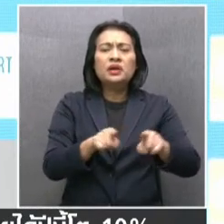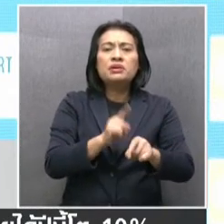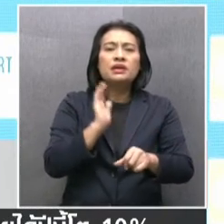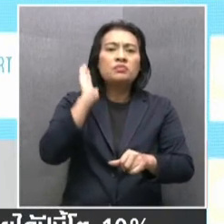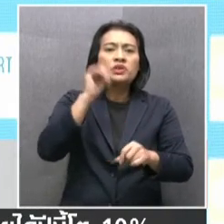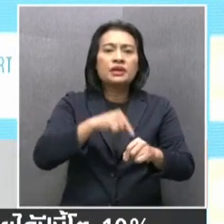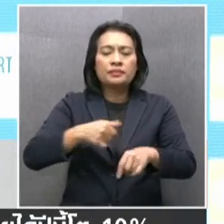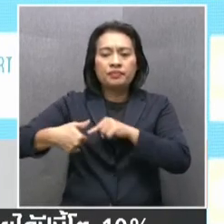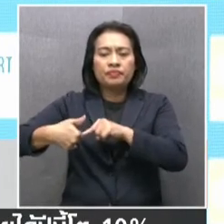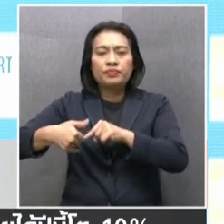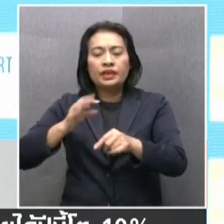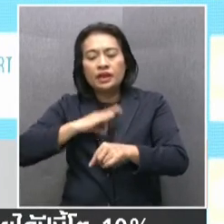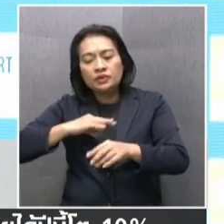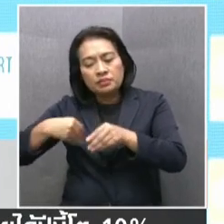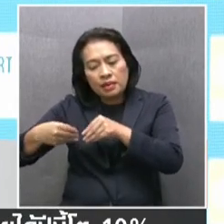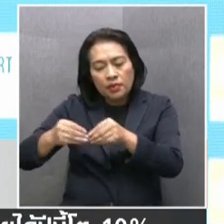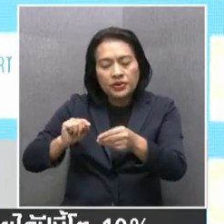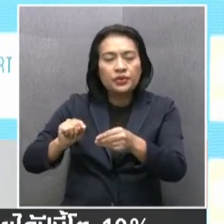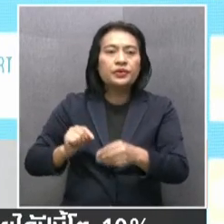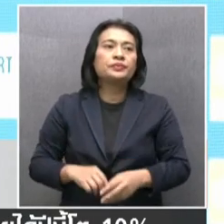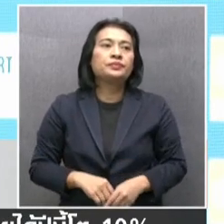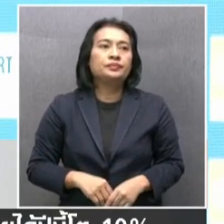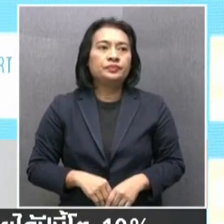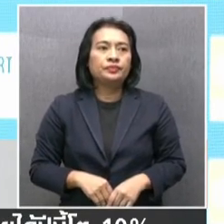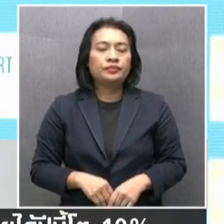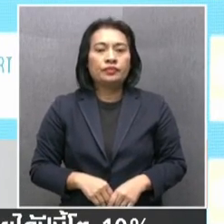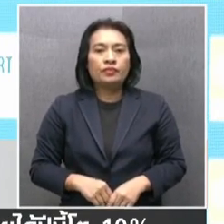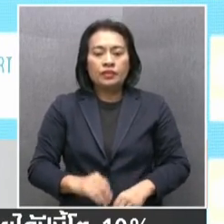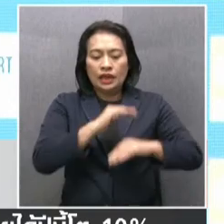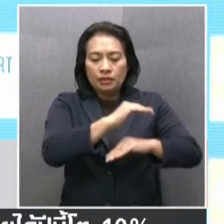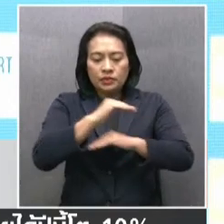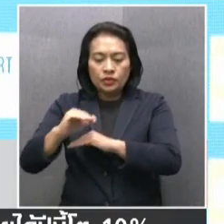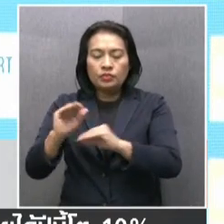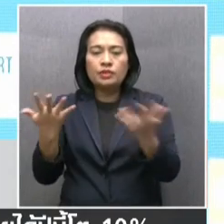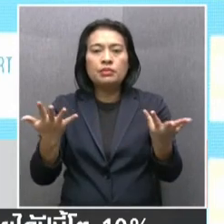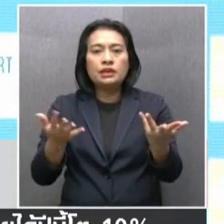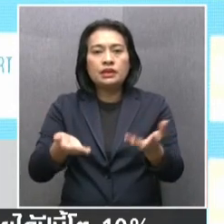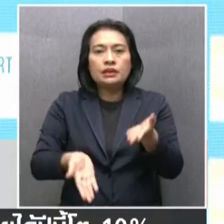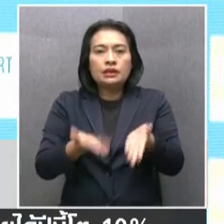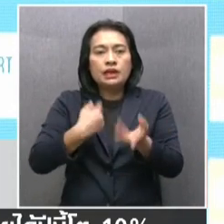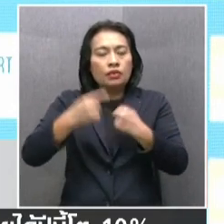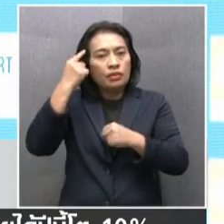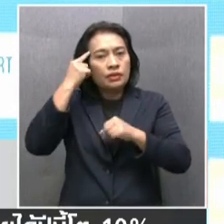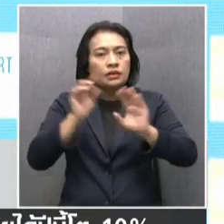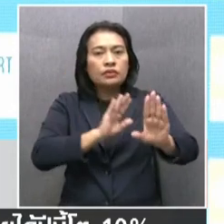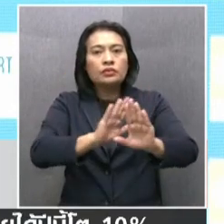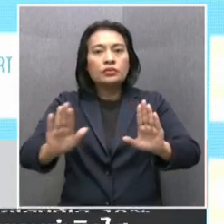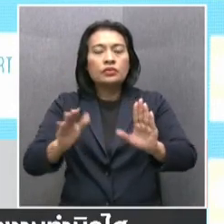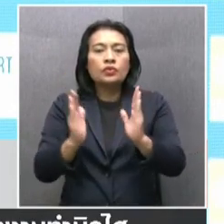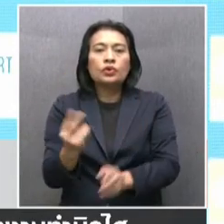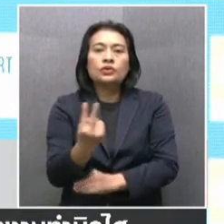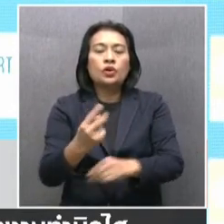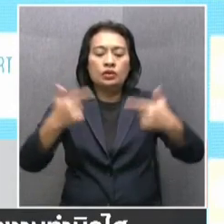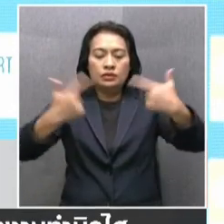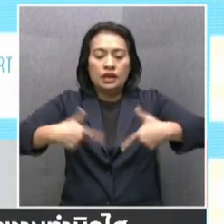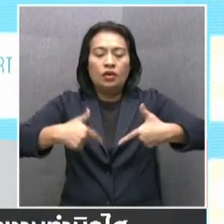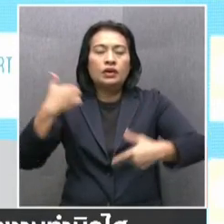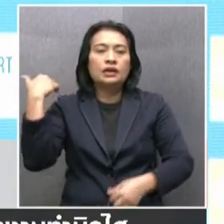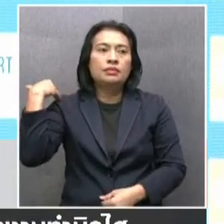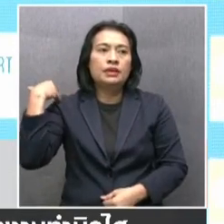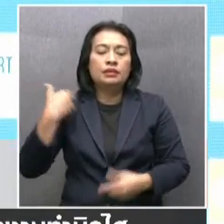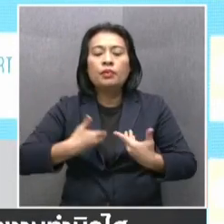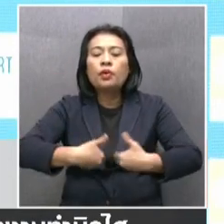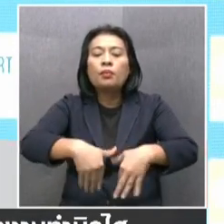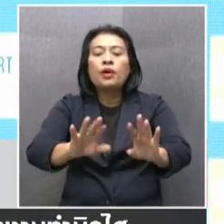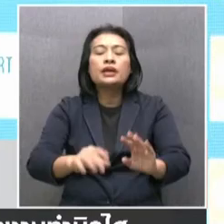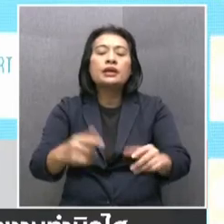เป้จะอ่อนโยนมากๆแต่ไม่ค่อยจำกัดความคิดเขาเยอะมากอย่างสมมติว่าเขาสองคนมีทะเลาะกันบ้างผมก็จะปล่อยเขา